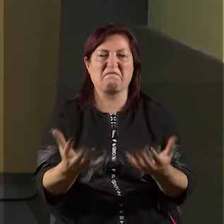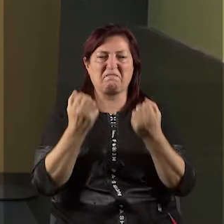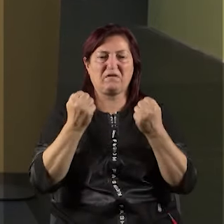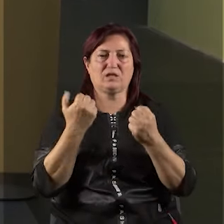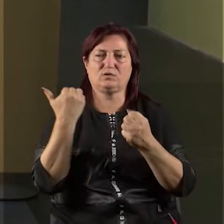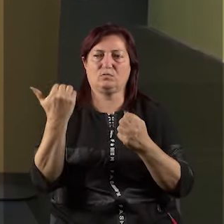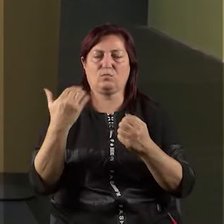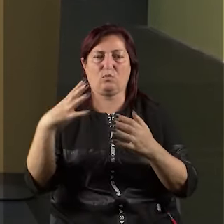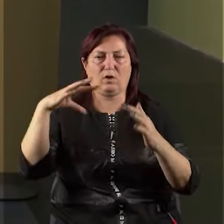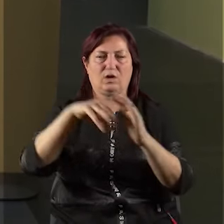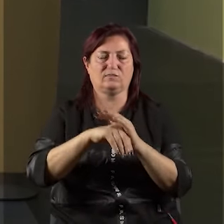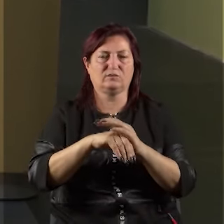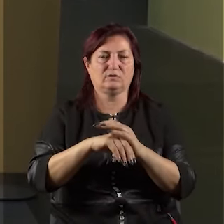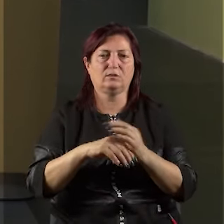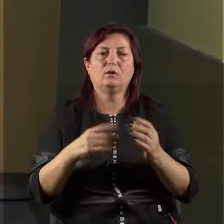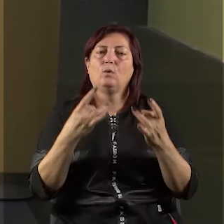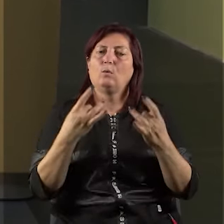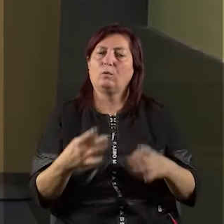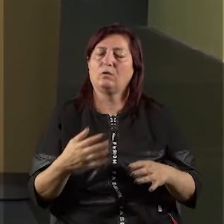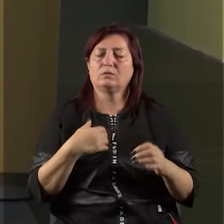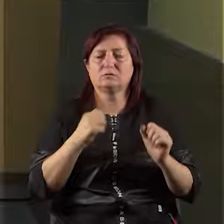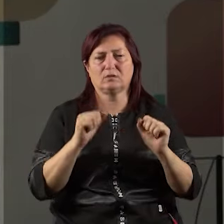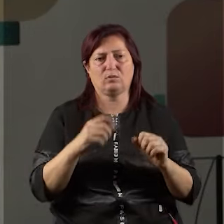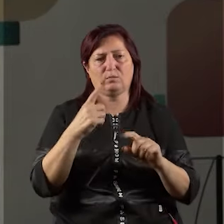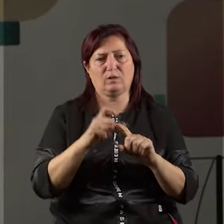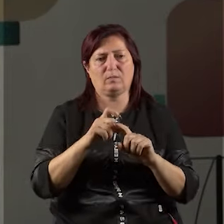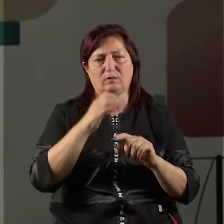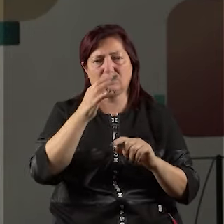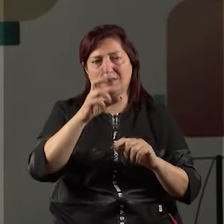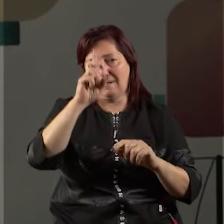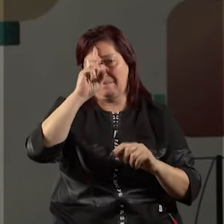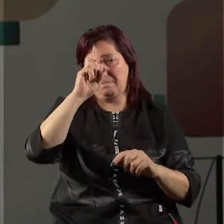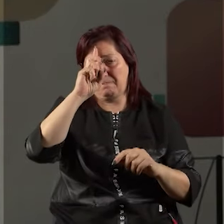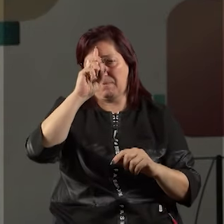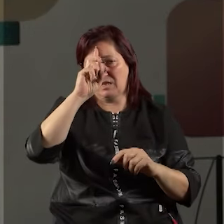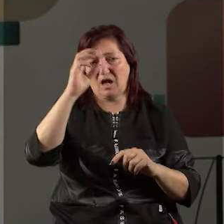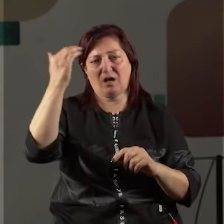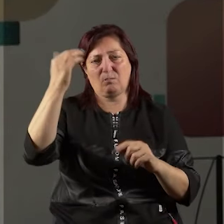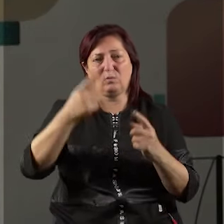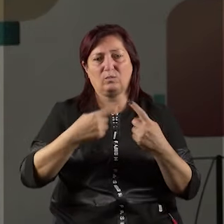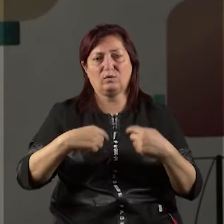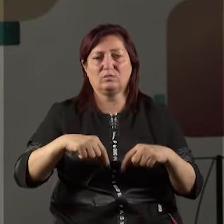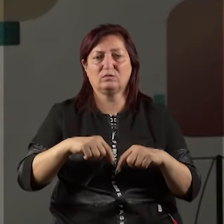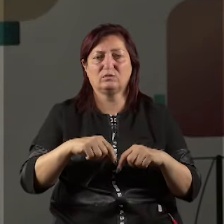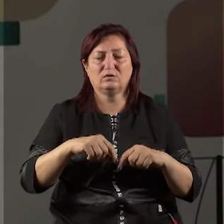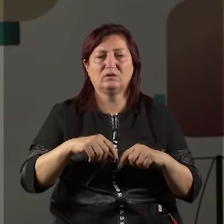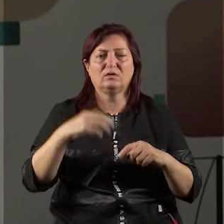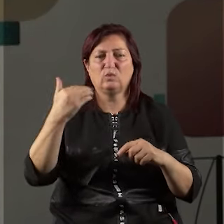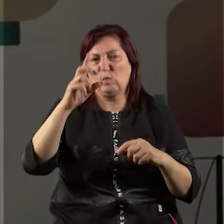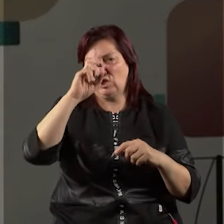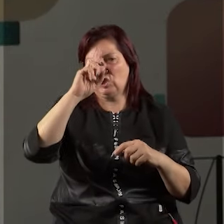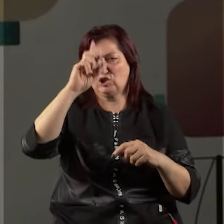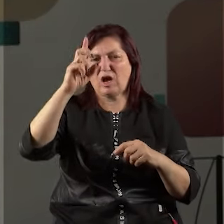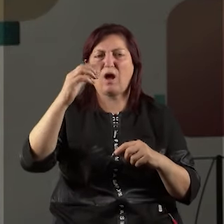վրա։ Ուղղակի ես կարող եմ մի բան ասել, որ պետական մարմինները դատական իշխանության